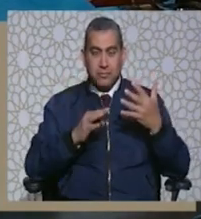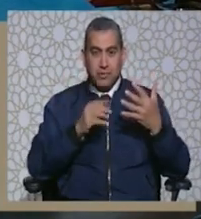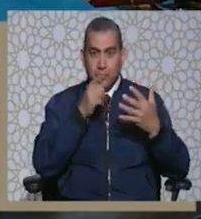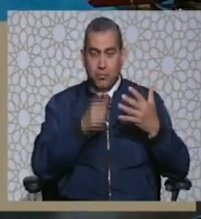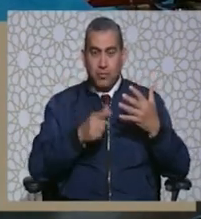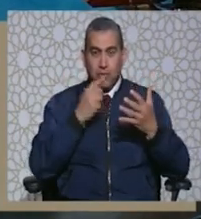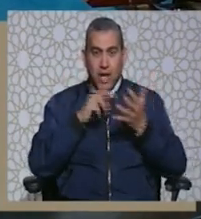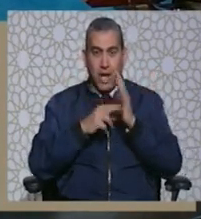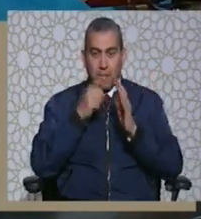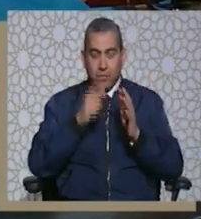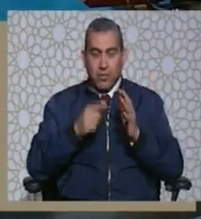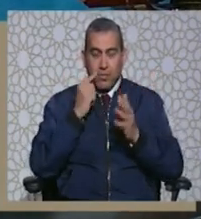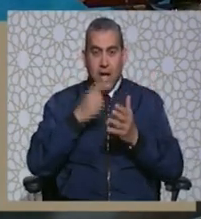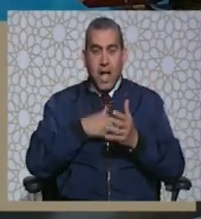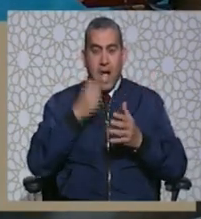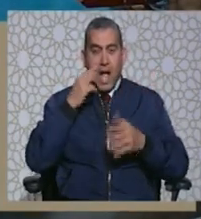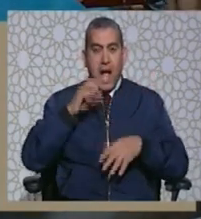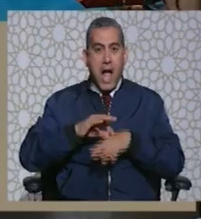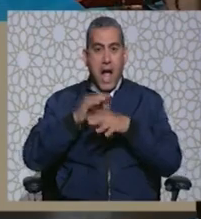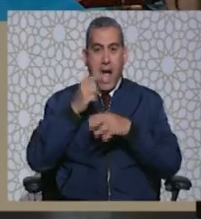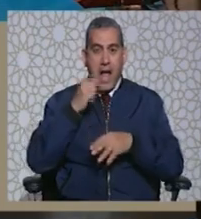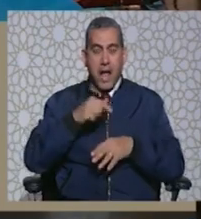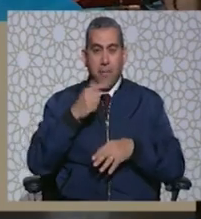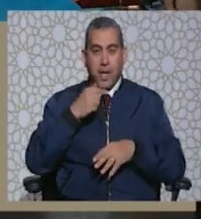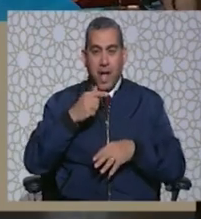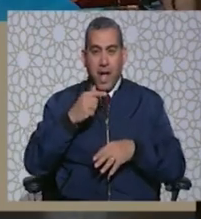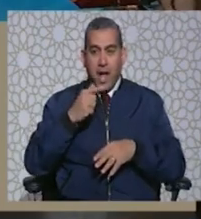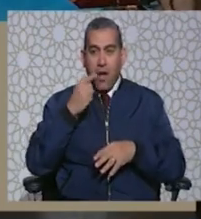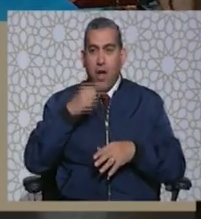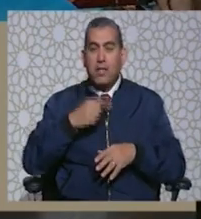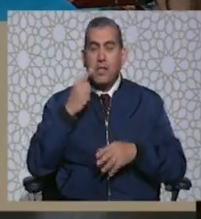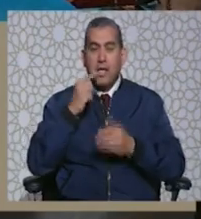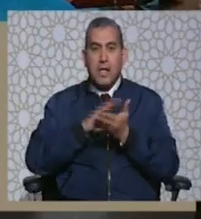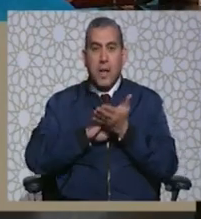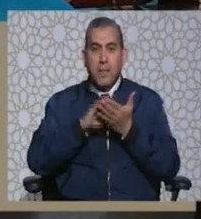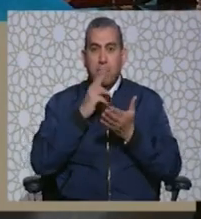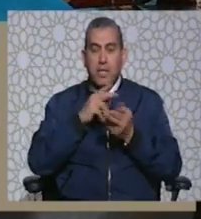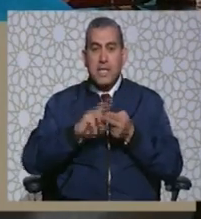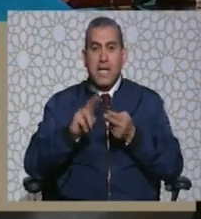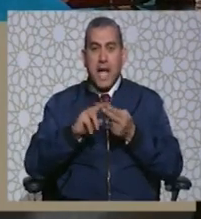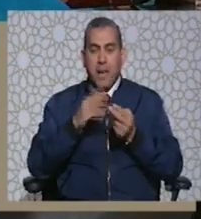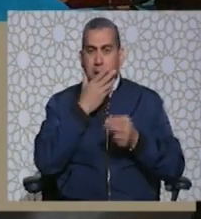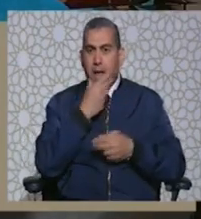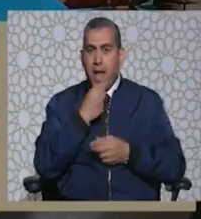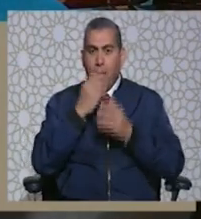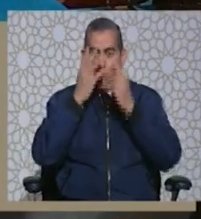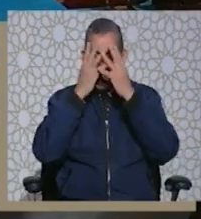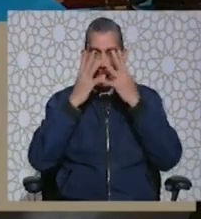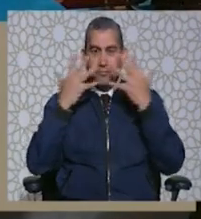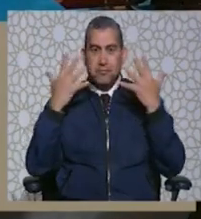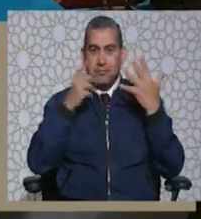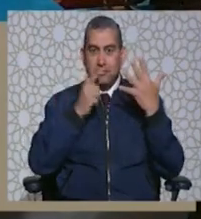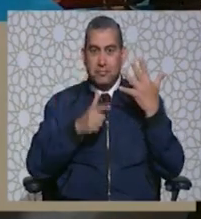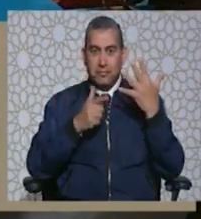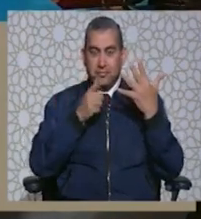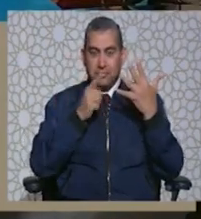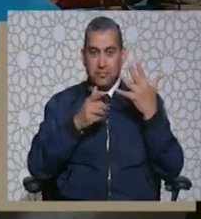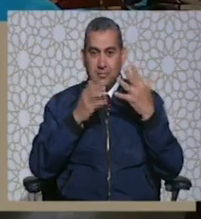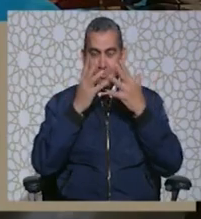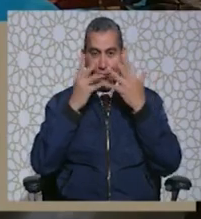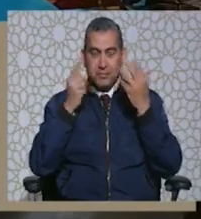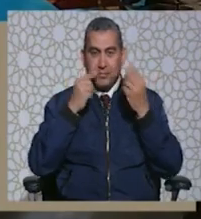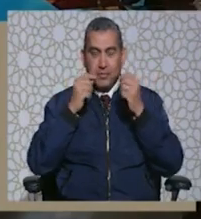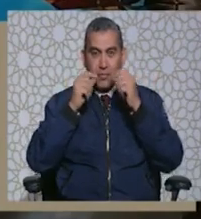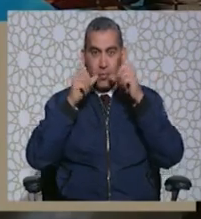صبحه مهما كان عمرها هو ايه السلام الحلو ده اللي يخلينا